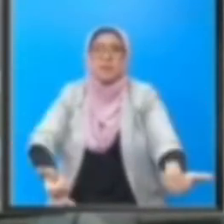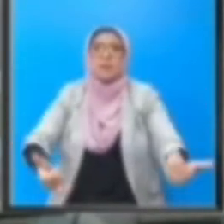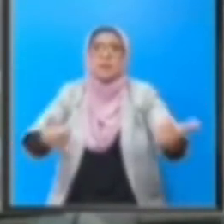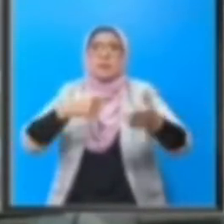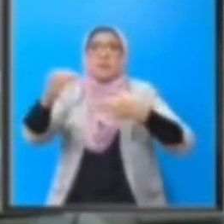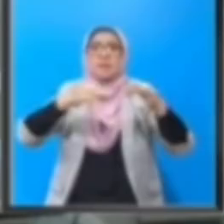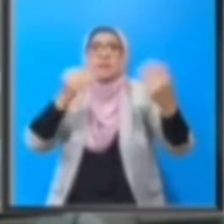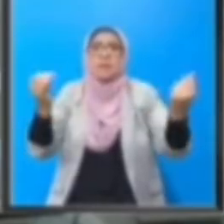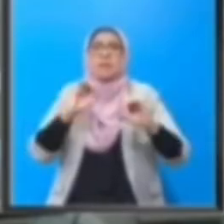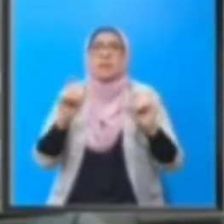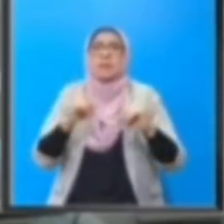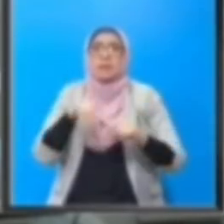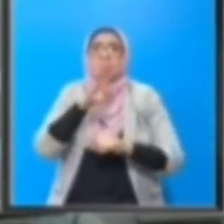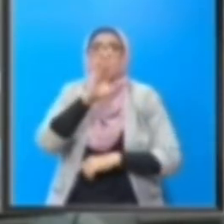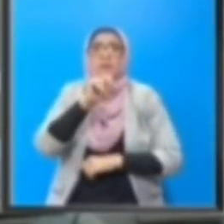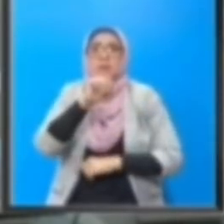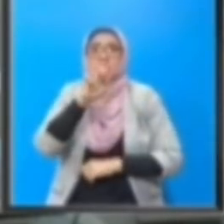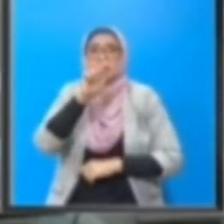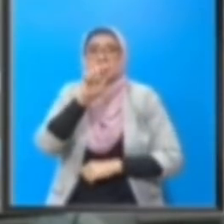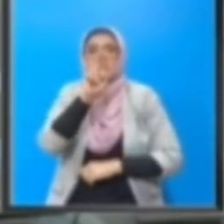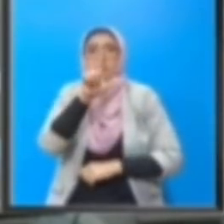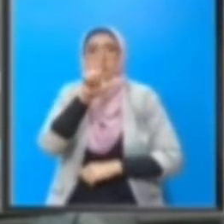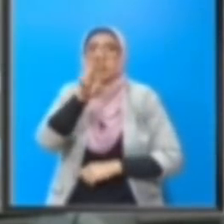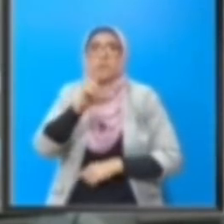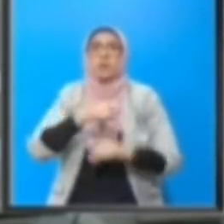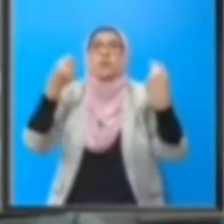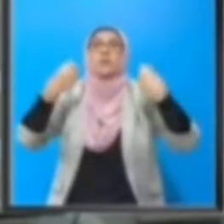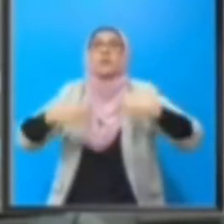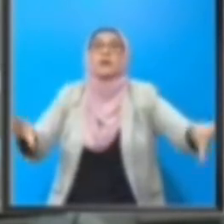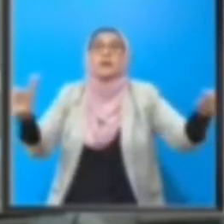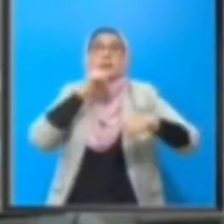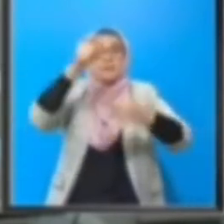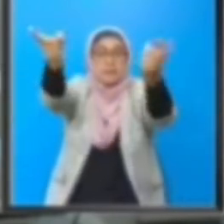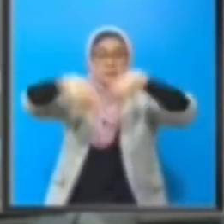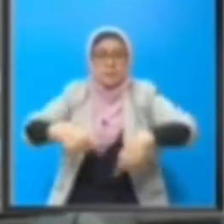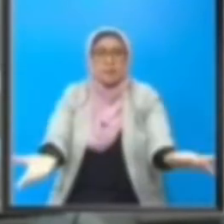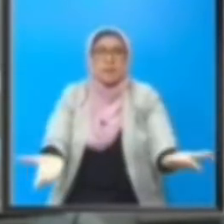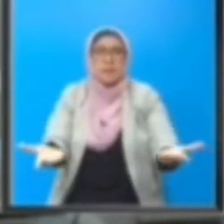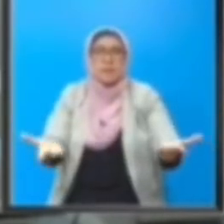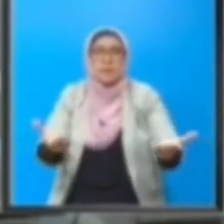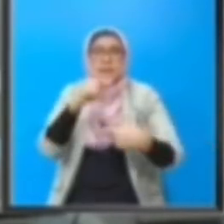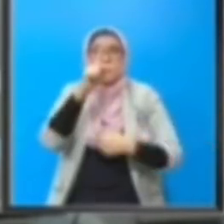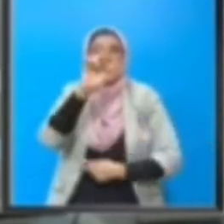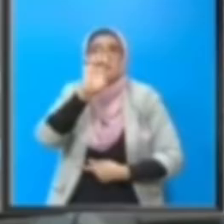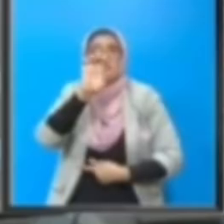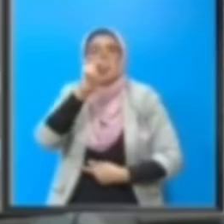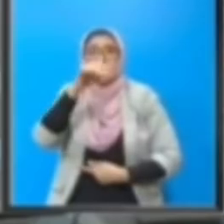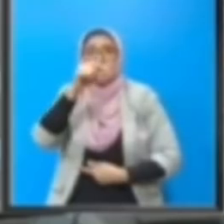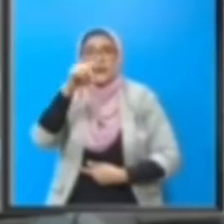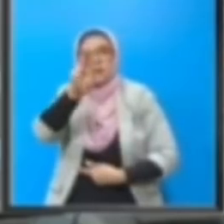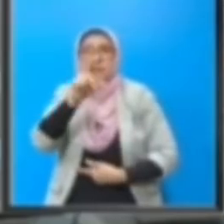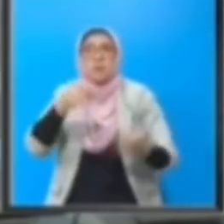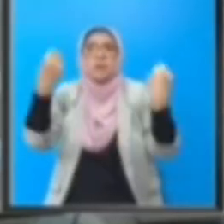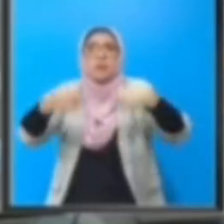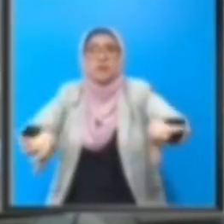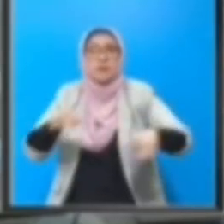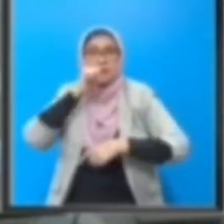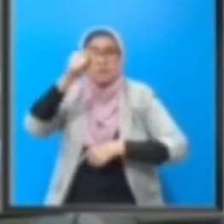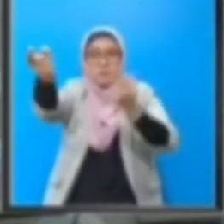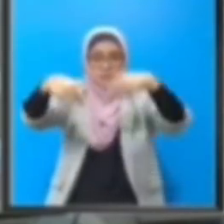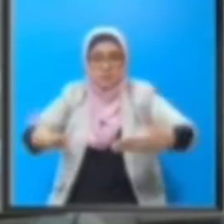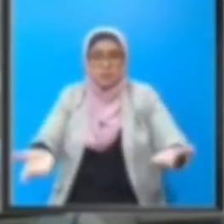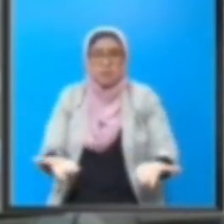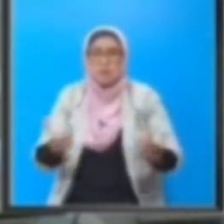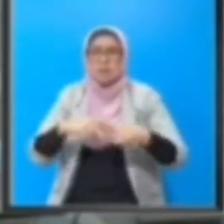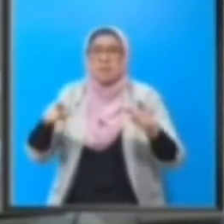sampai sekarang hilang, tak ada di sini. Ada jawapan. Pilihan raya kena adil dan sama. Dia kena adil dan telus. Ya, speaker